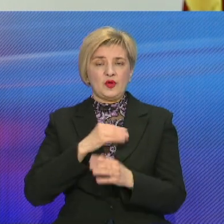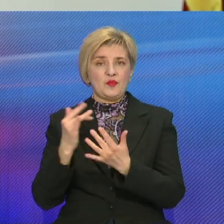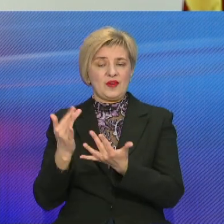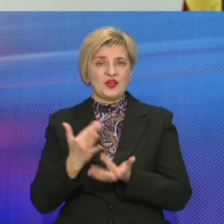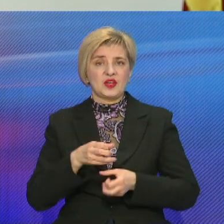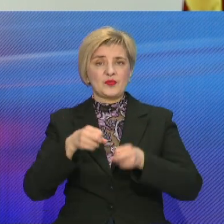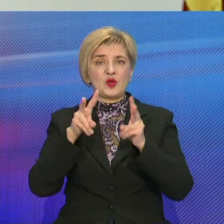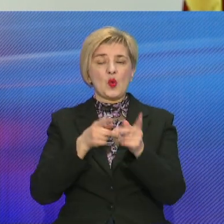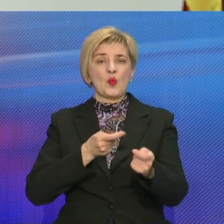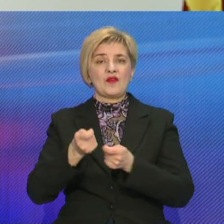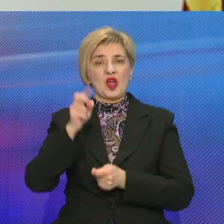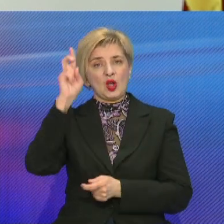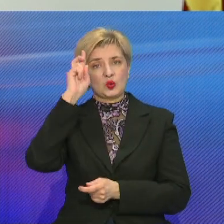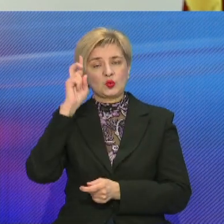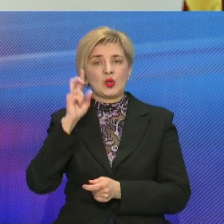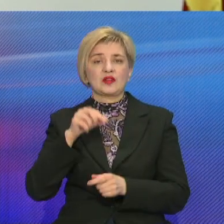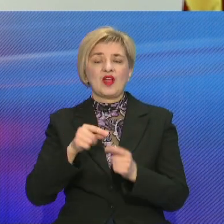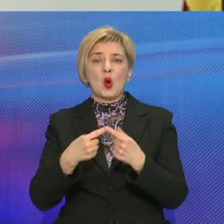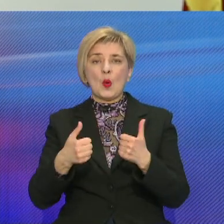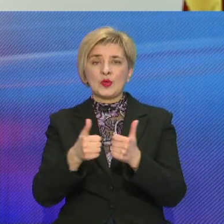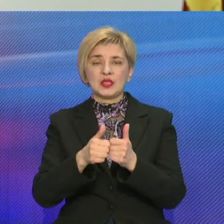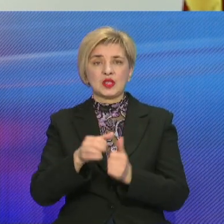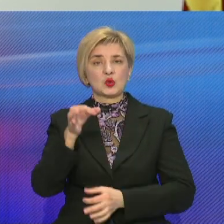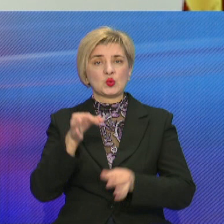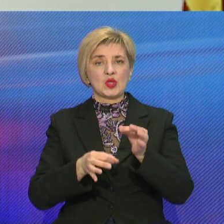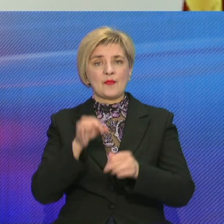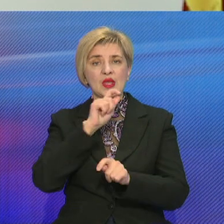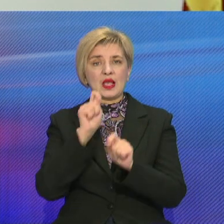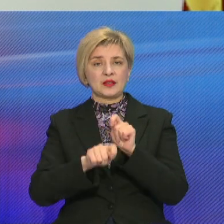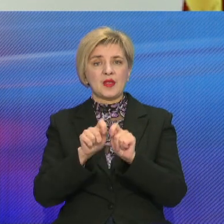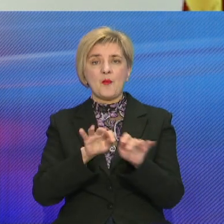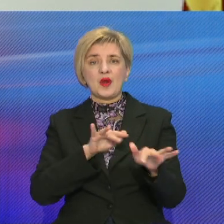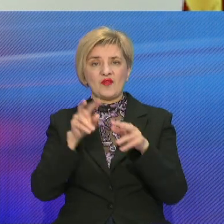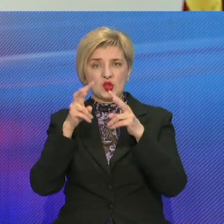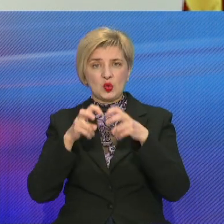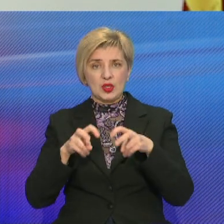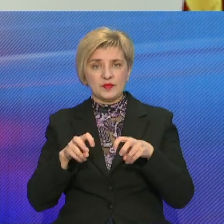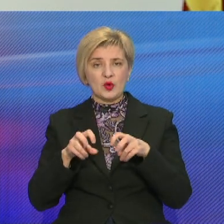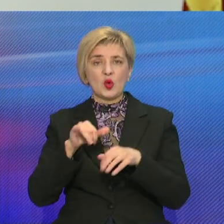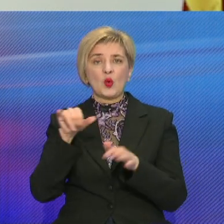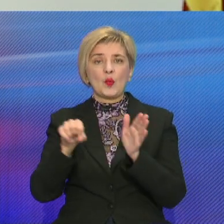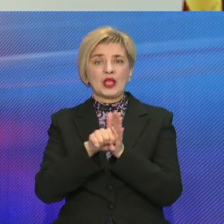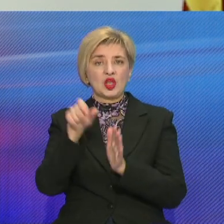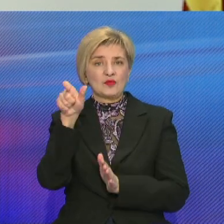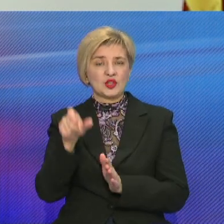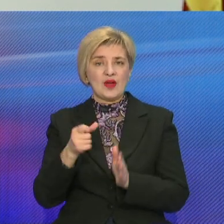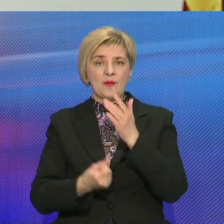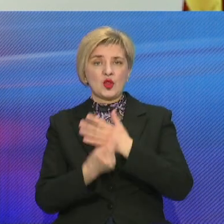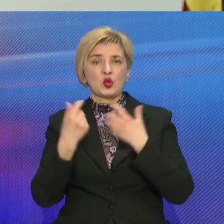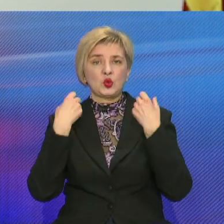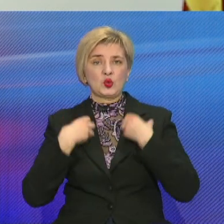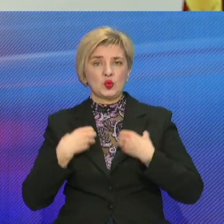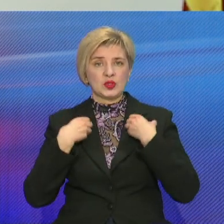Управления Государственного комитета судебных экспертиз по Гродненской области проведен осмотр. У погибшего обнаружен рюкзак с